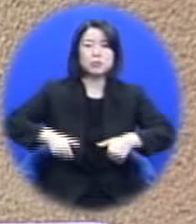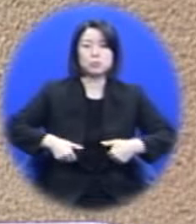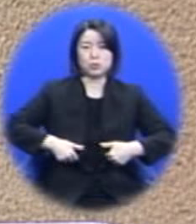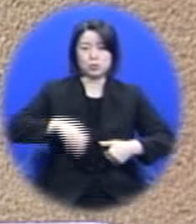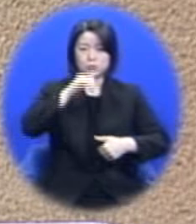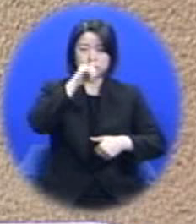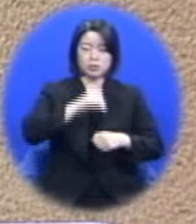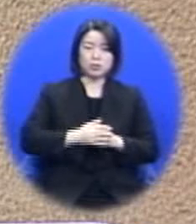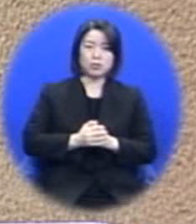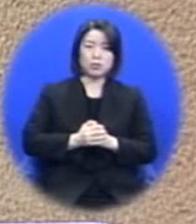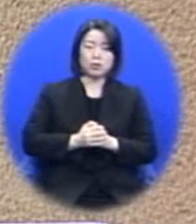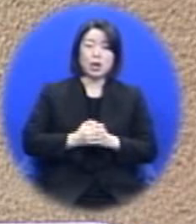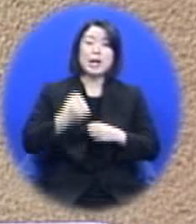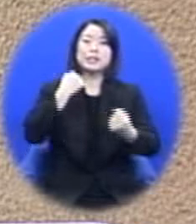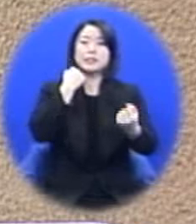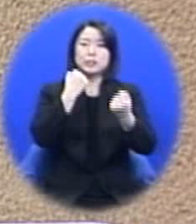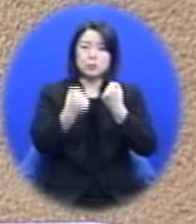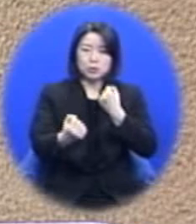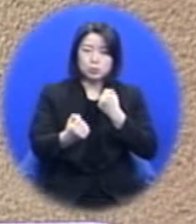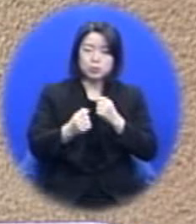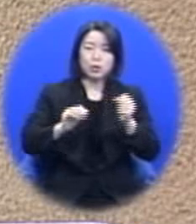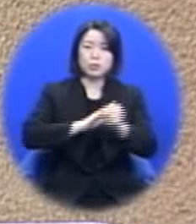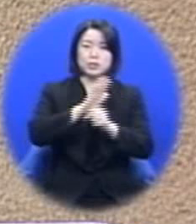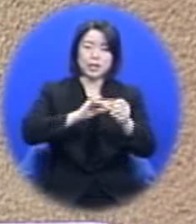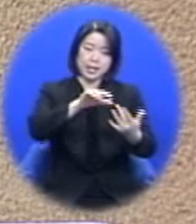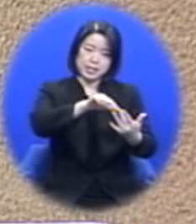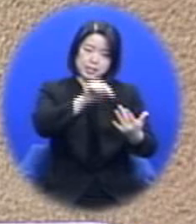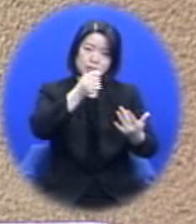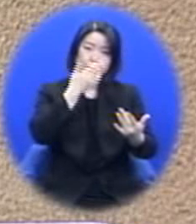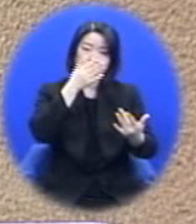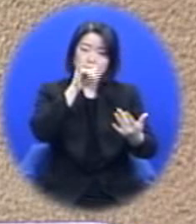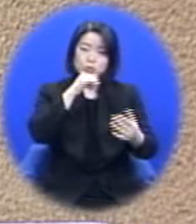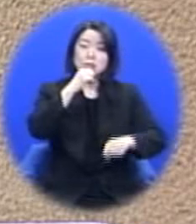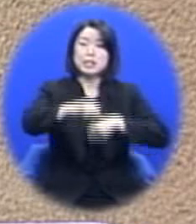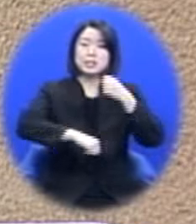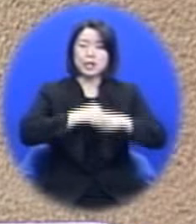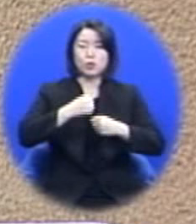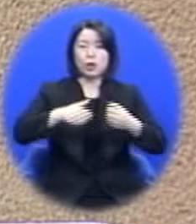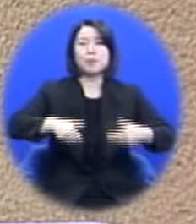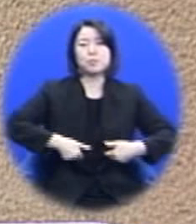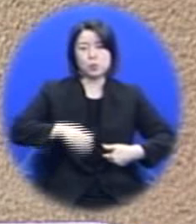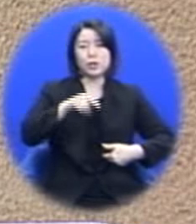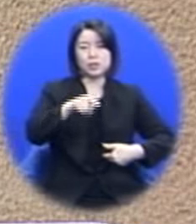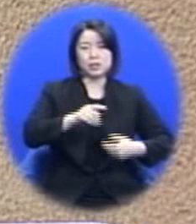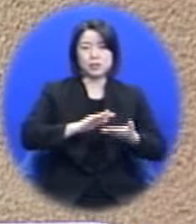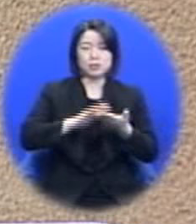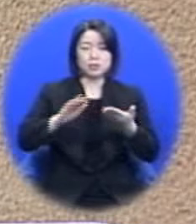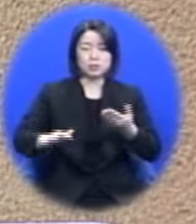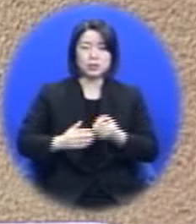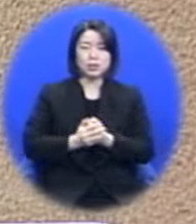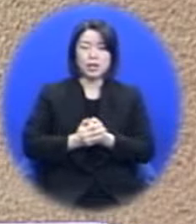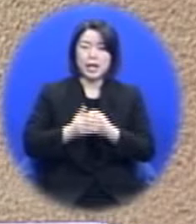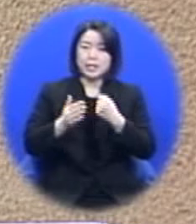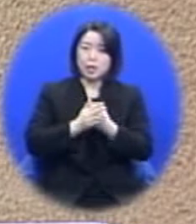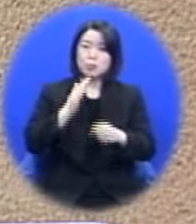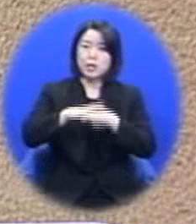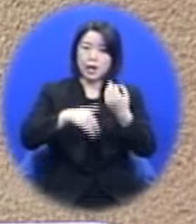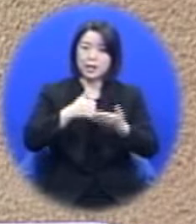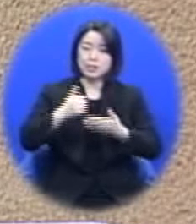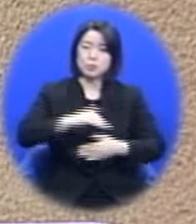합니다. 그럼에도 불구하고 사랑을 선택할 수 있는 자유가 있어야 한다는 것입니다. 그래서 하나님은